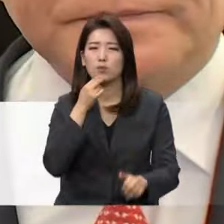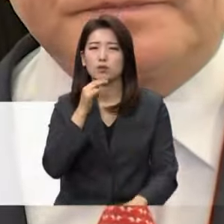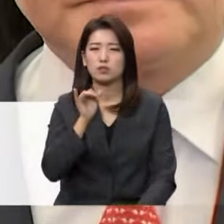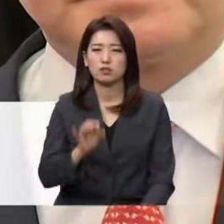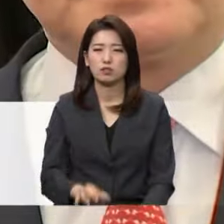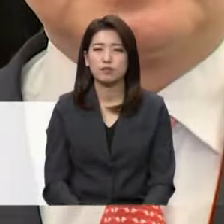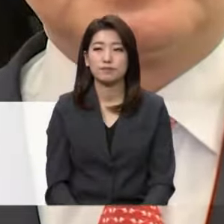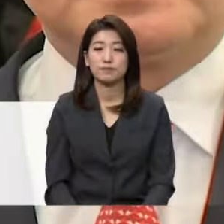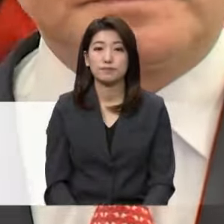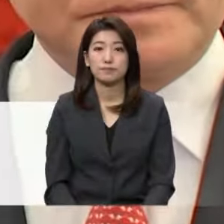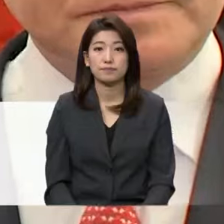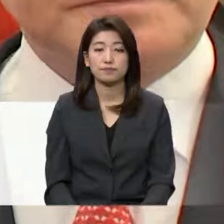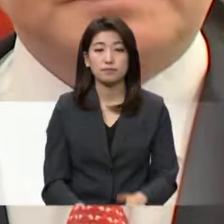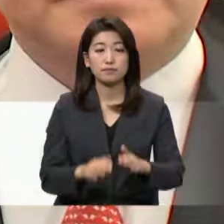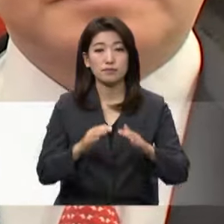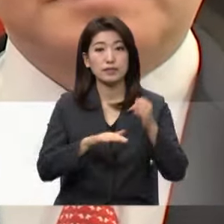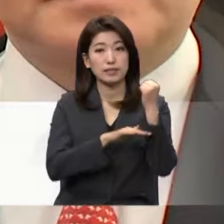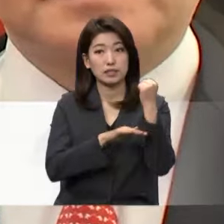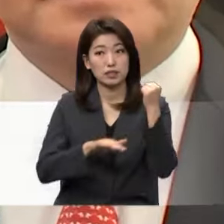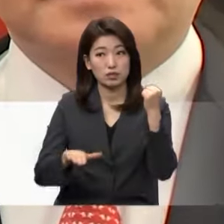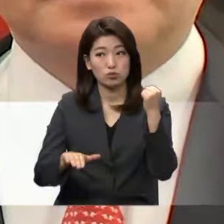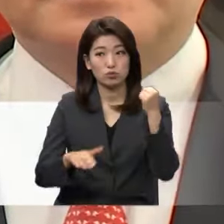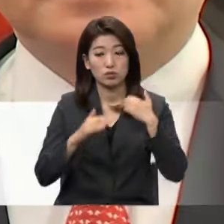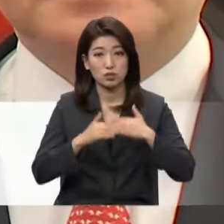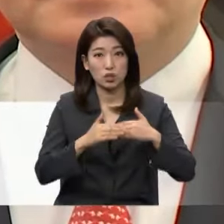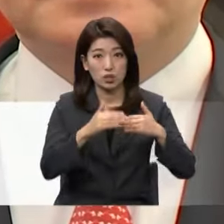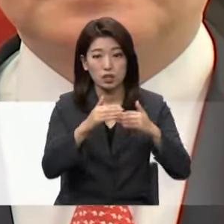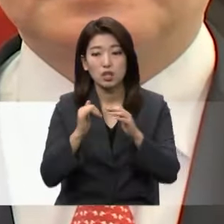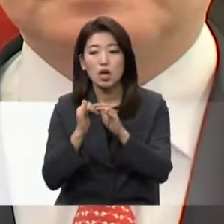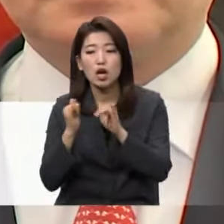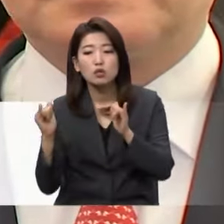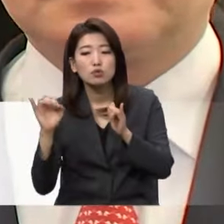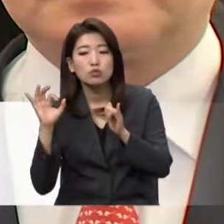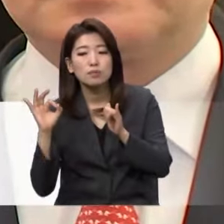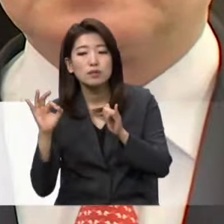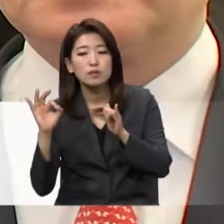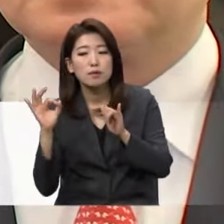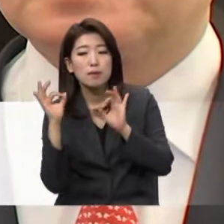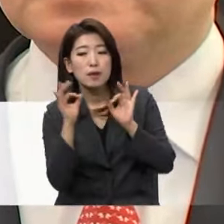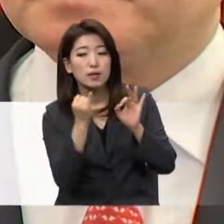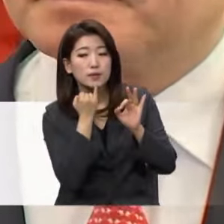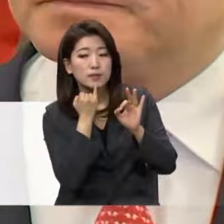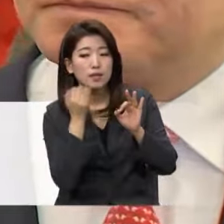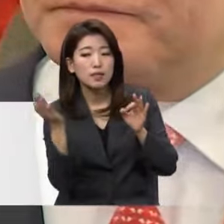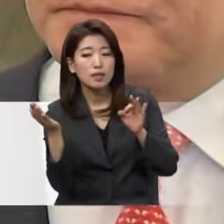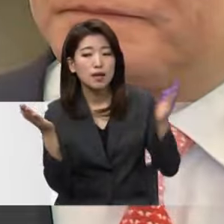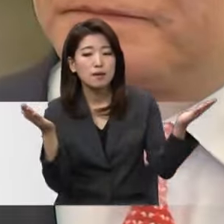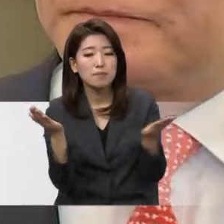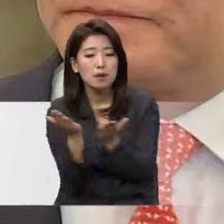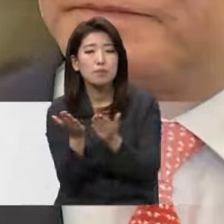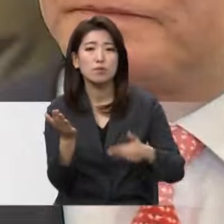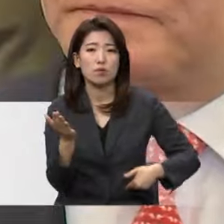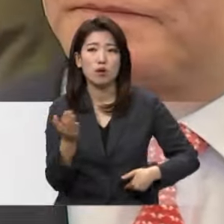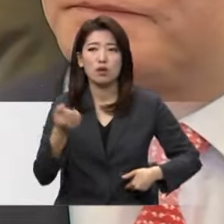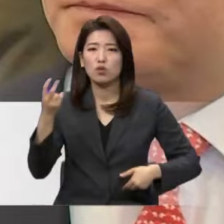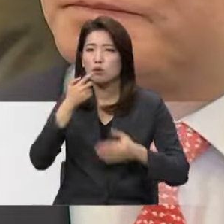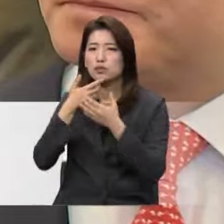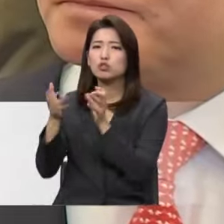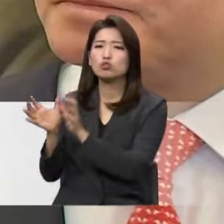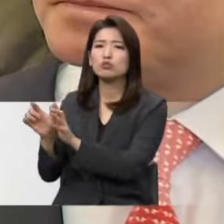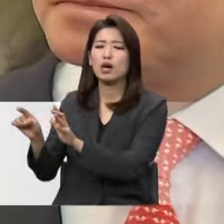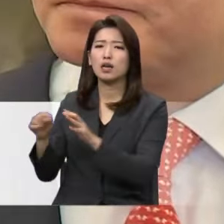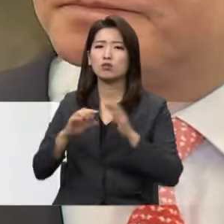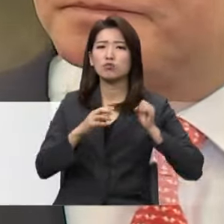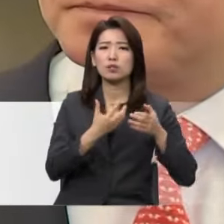기준이라 절차가음 우리는 국민의 눈높이에 맞아야 한다는 생각을 한 것이고 우리는 민주당과는 달라야 하지 않는가 이런